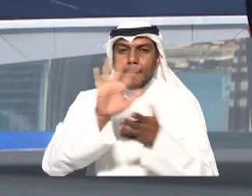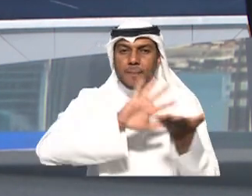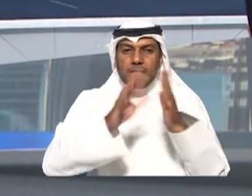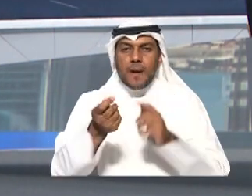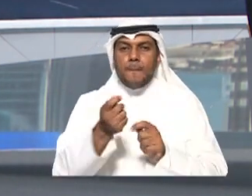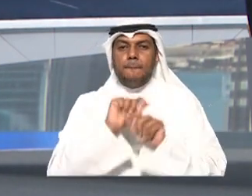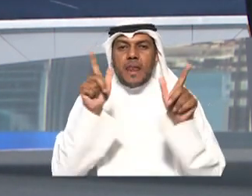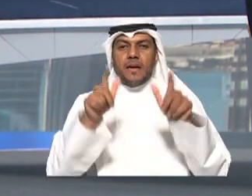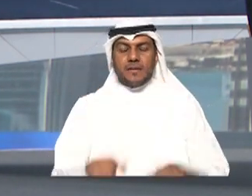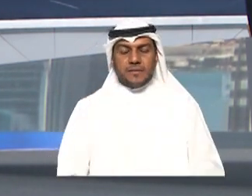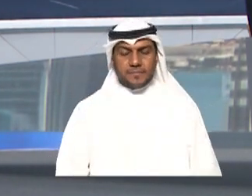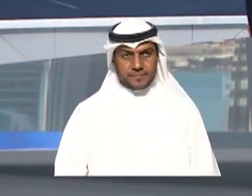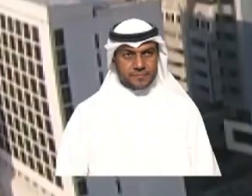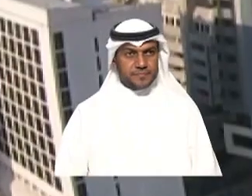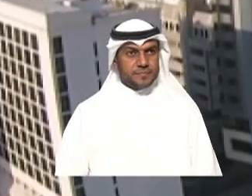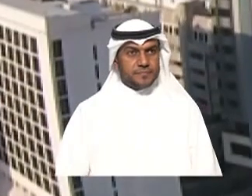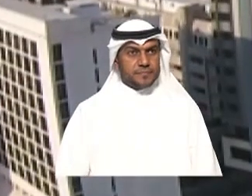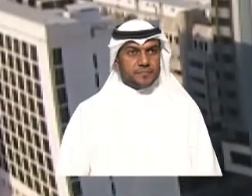الأسبوع.